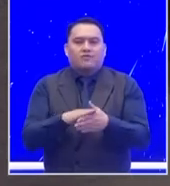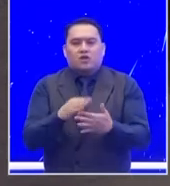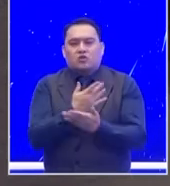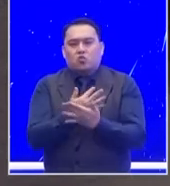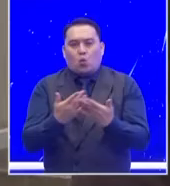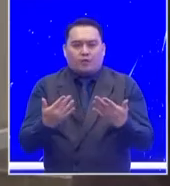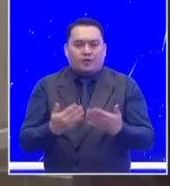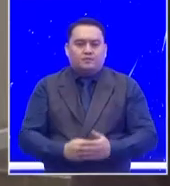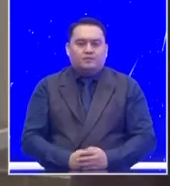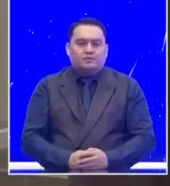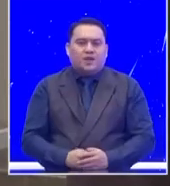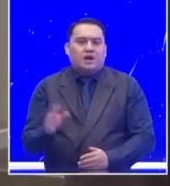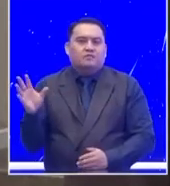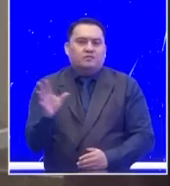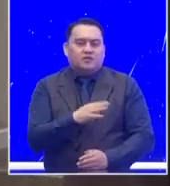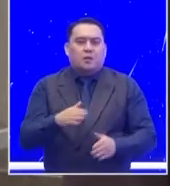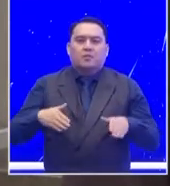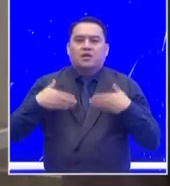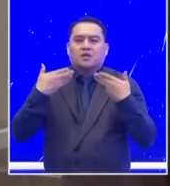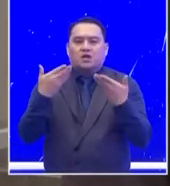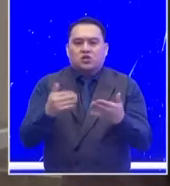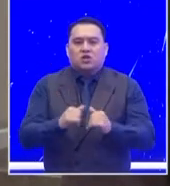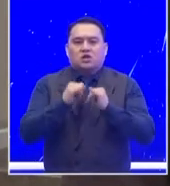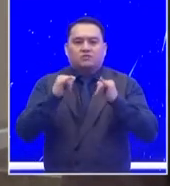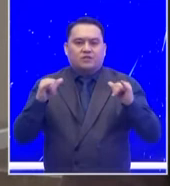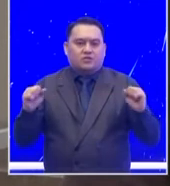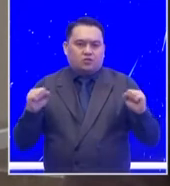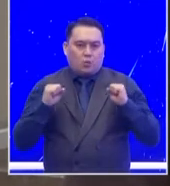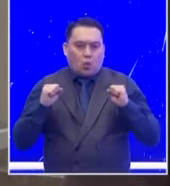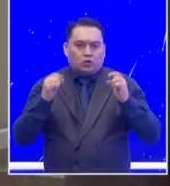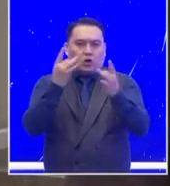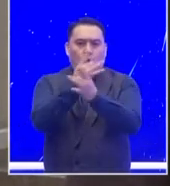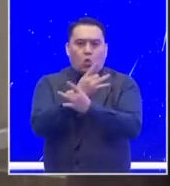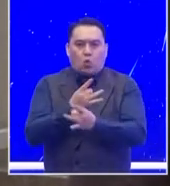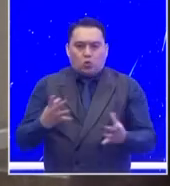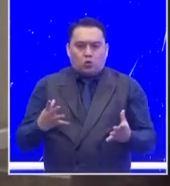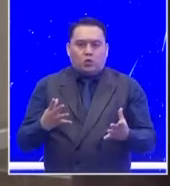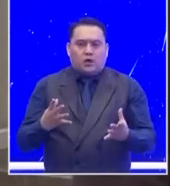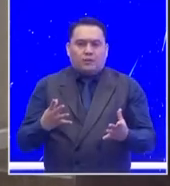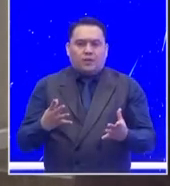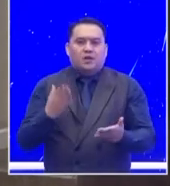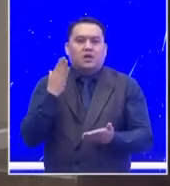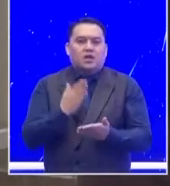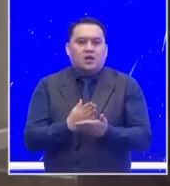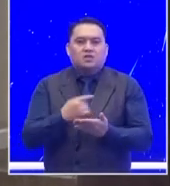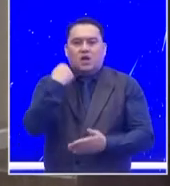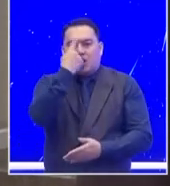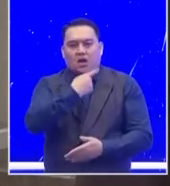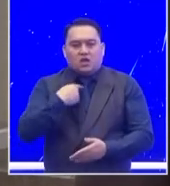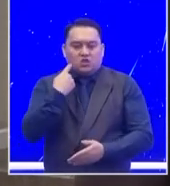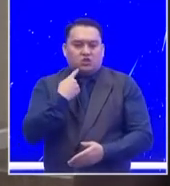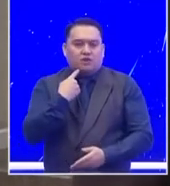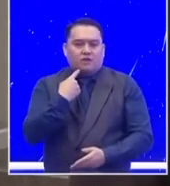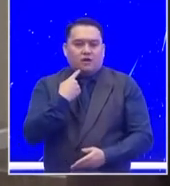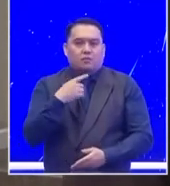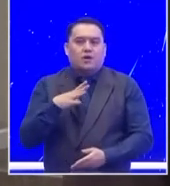многого другого. Все предложения направлены на развитие спорта, культуры. Есть такие предложения личного характера, как, например,